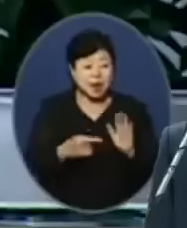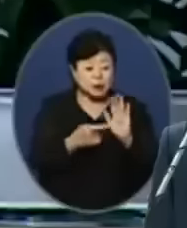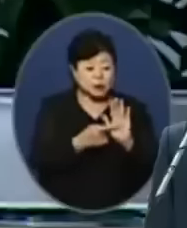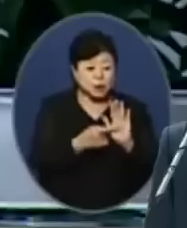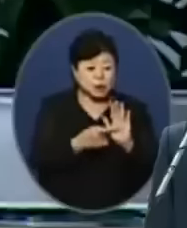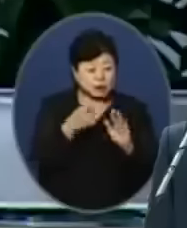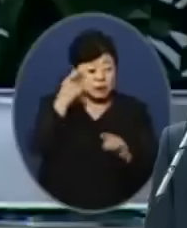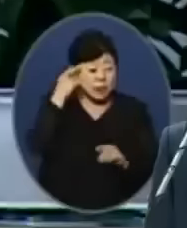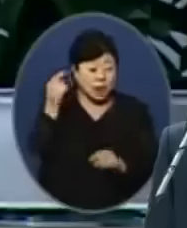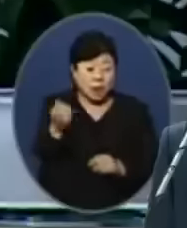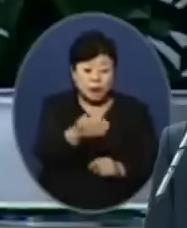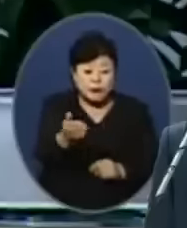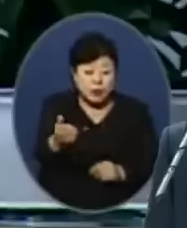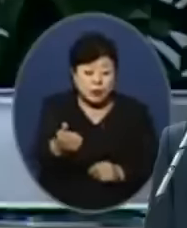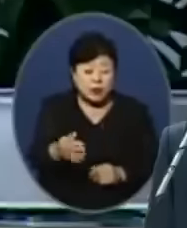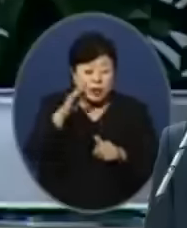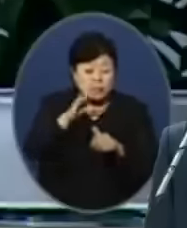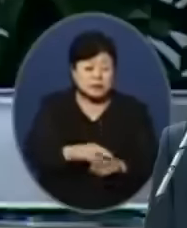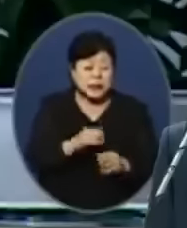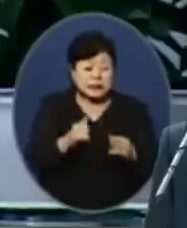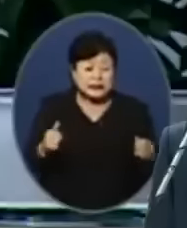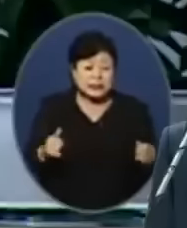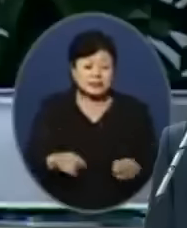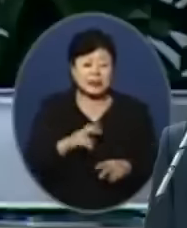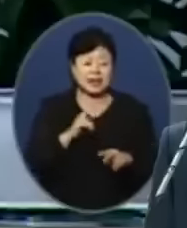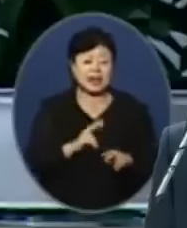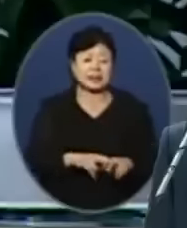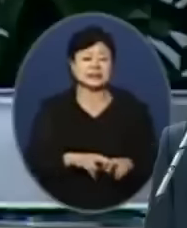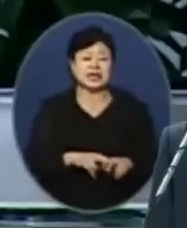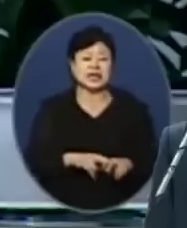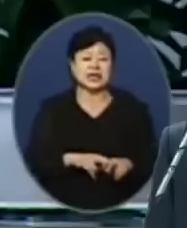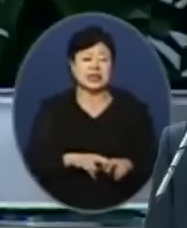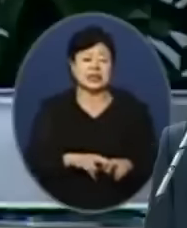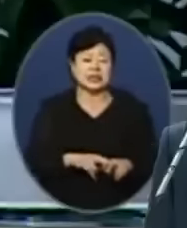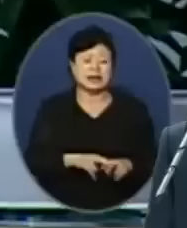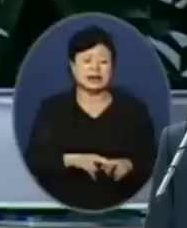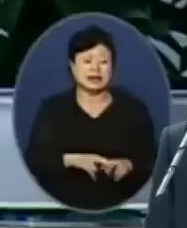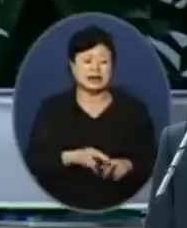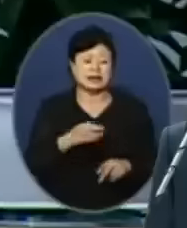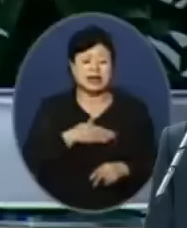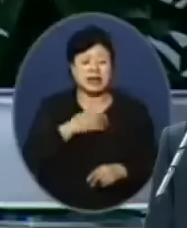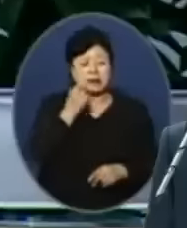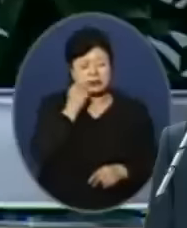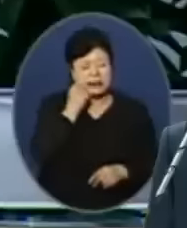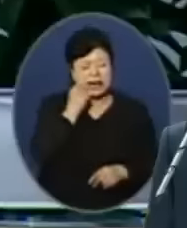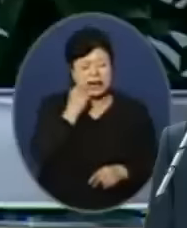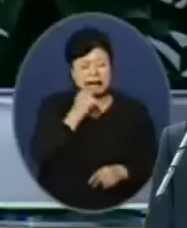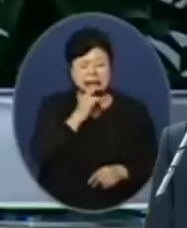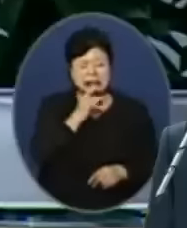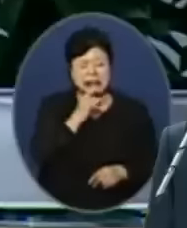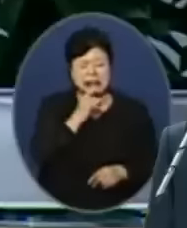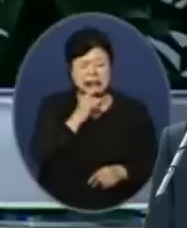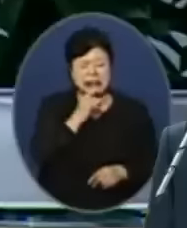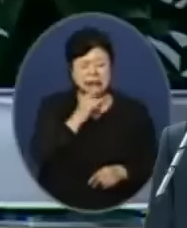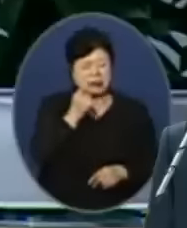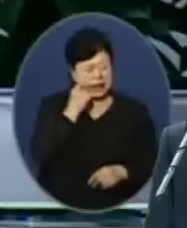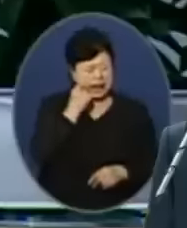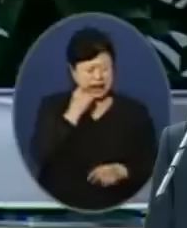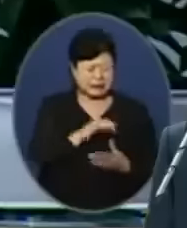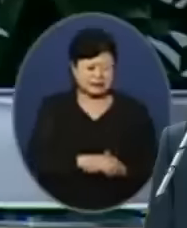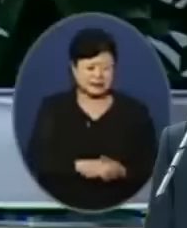없습니다. 그러나 실패하는 사람은 앉아서 얼마 말 안 하면 나는 못 산다, 나는 안 된다, 나는 할 수